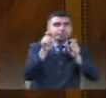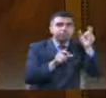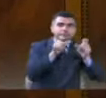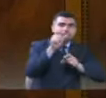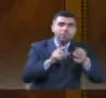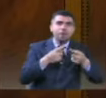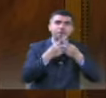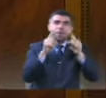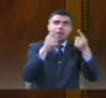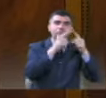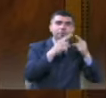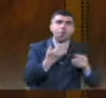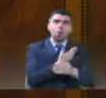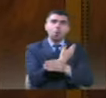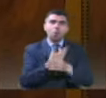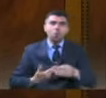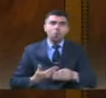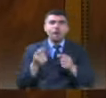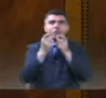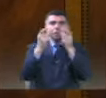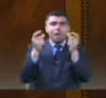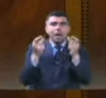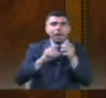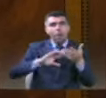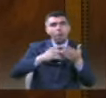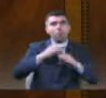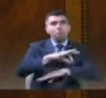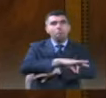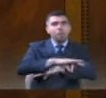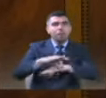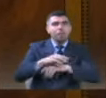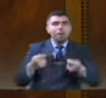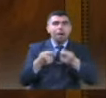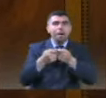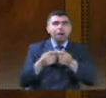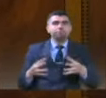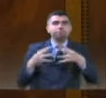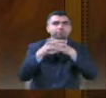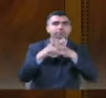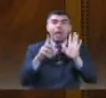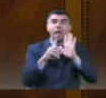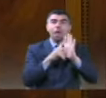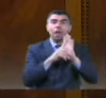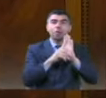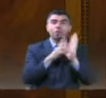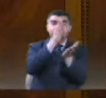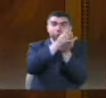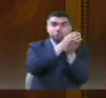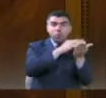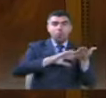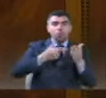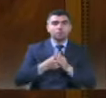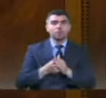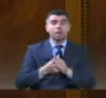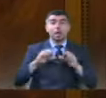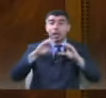الاجتماعيين بجهة والحكومة وأرباب العمل على أساس مبدأ التشاركية اللي نص عليه الدستور. والحوار الاجتماعي